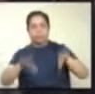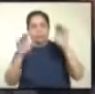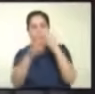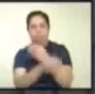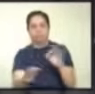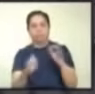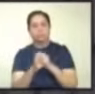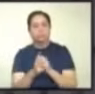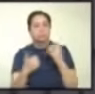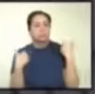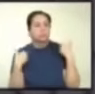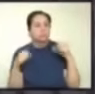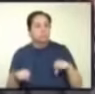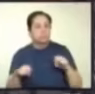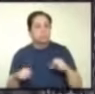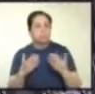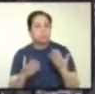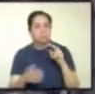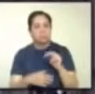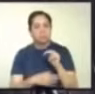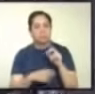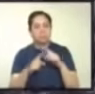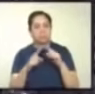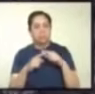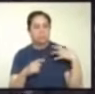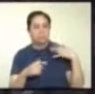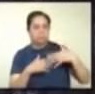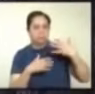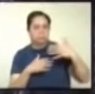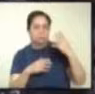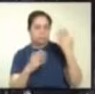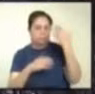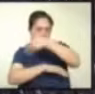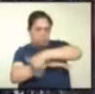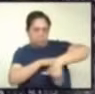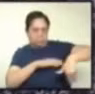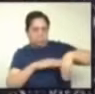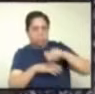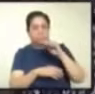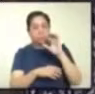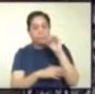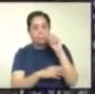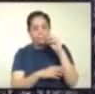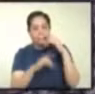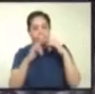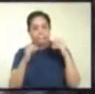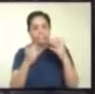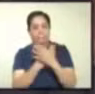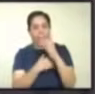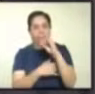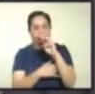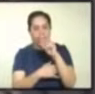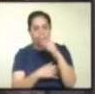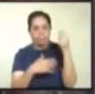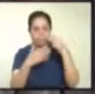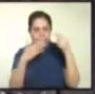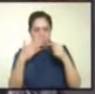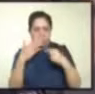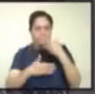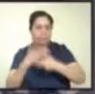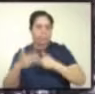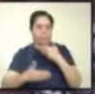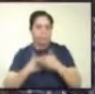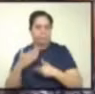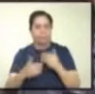palayain. May posibilidad na kailangan pa nilang magpalipas ng magdamag sa Camp Bagong Diwa habang kinukompleto ang verification